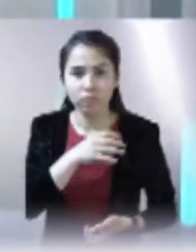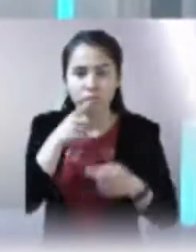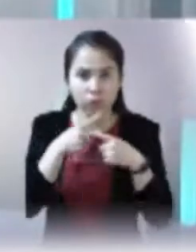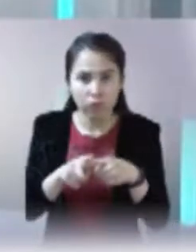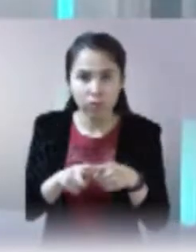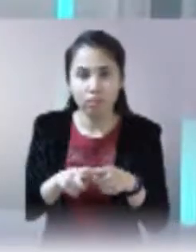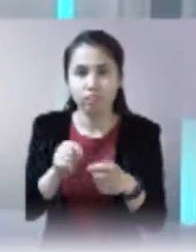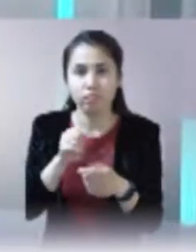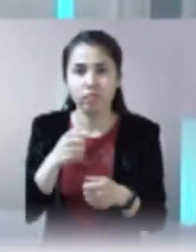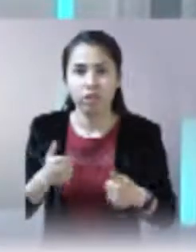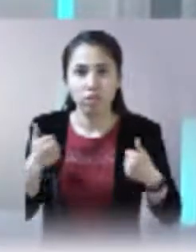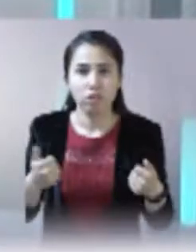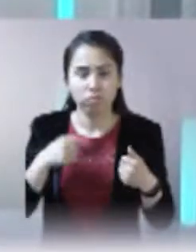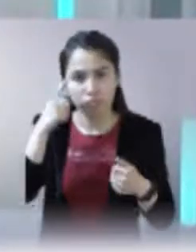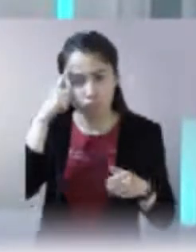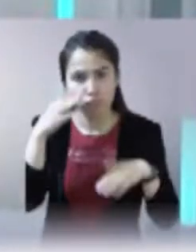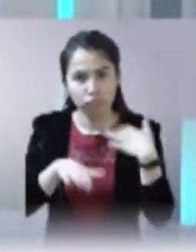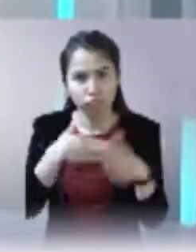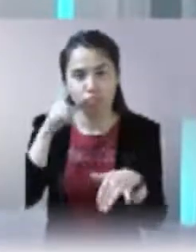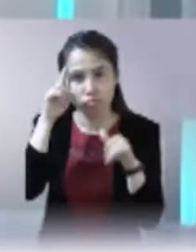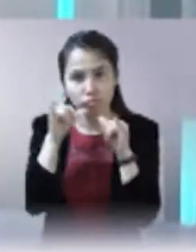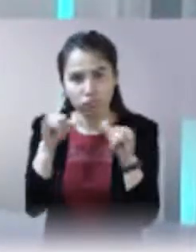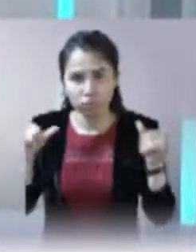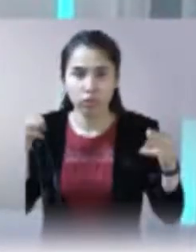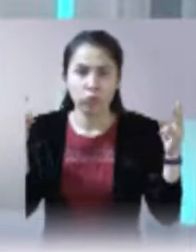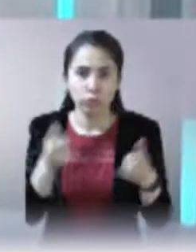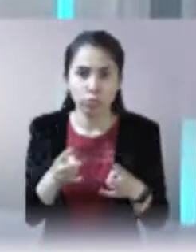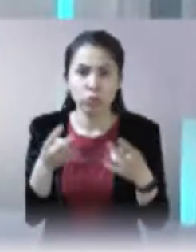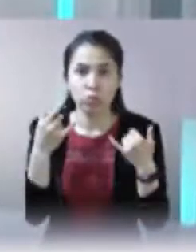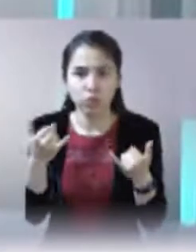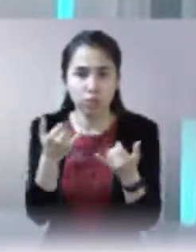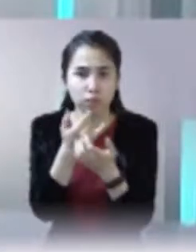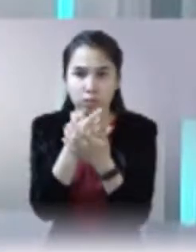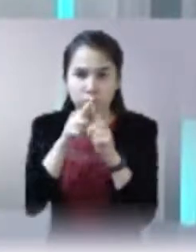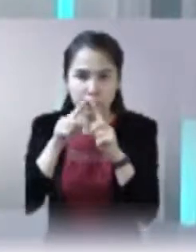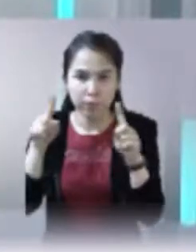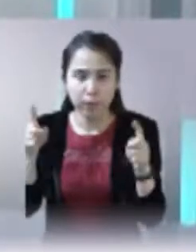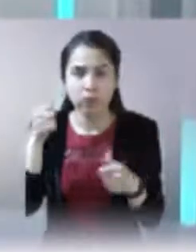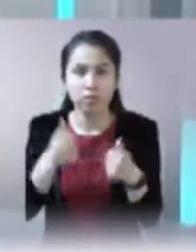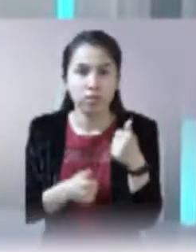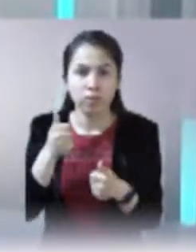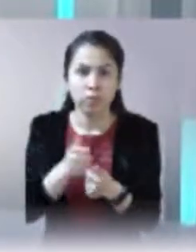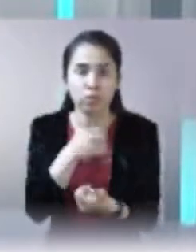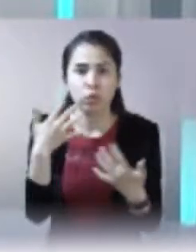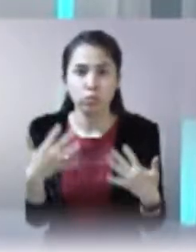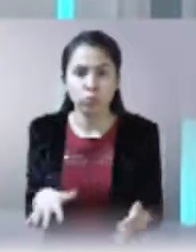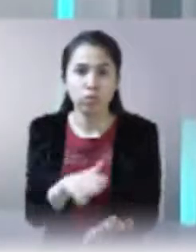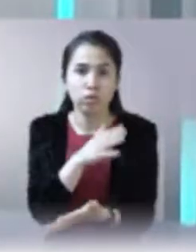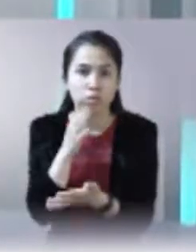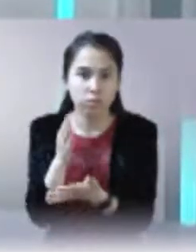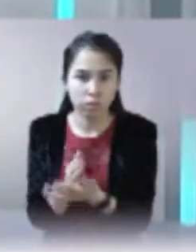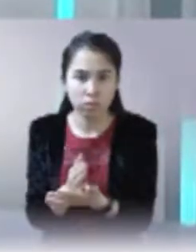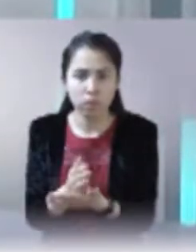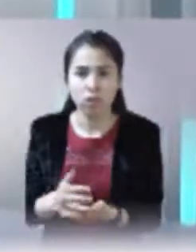Государственные учреждения не уважают государственные символы. Жесткий разговор на эту тему прошел на очередном заседании в городском акимате. В ходе